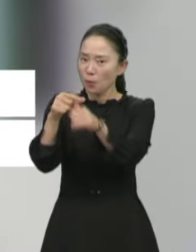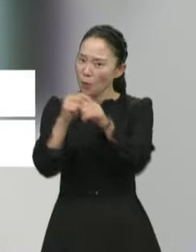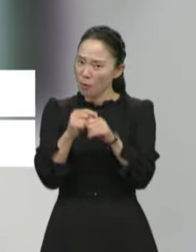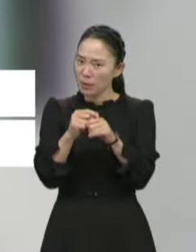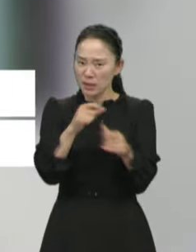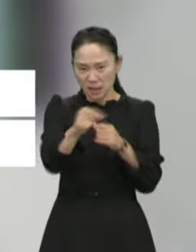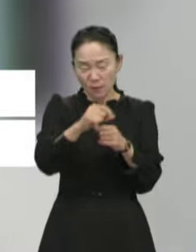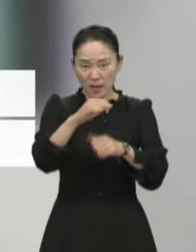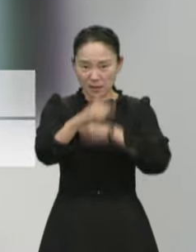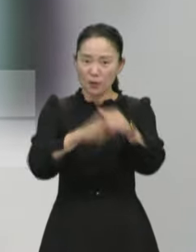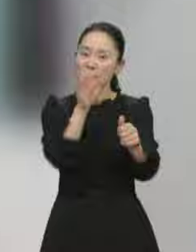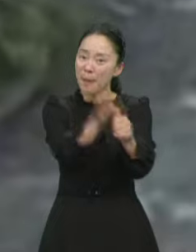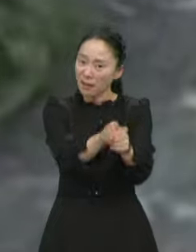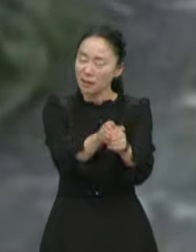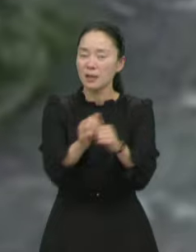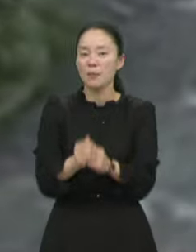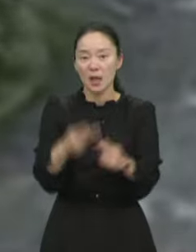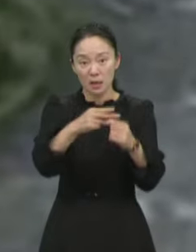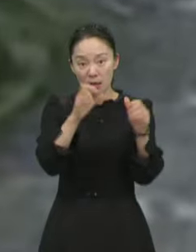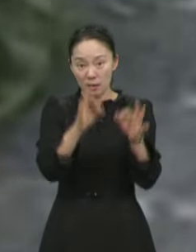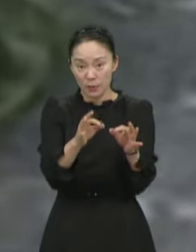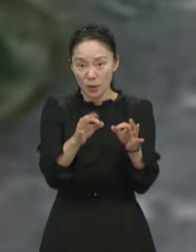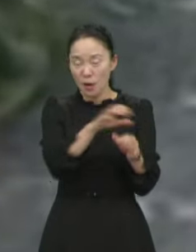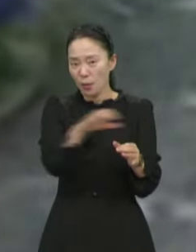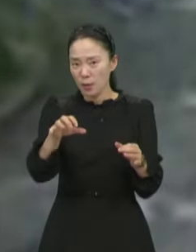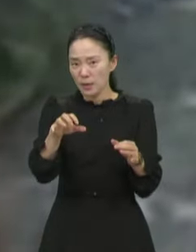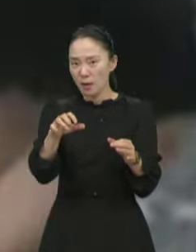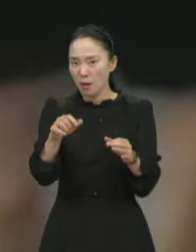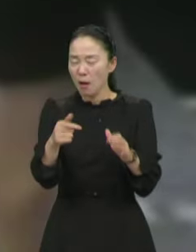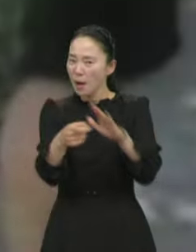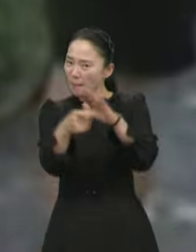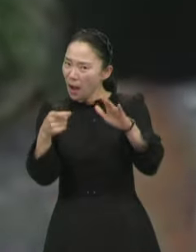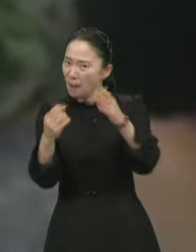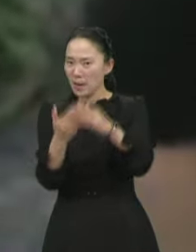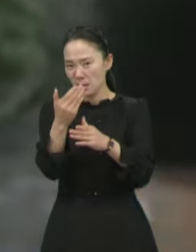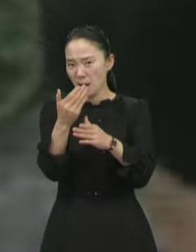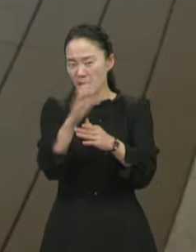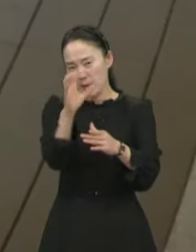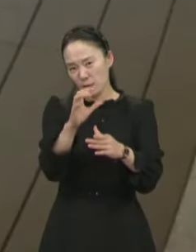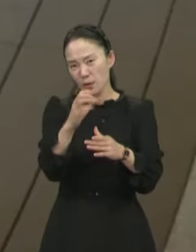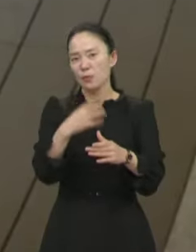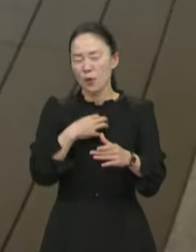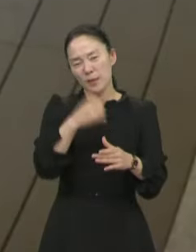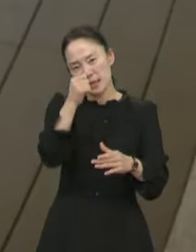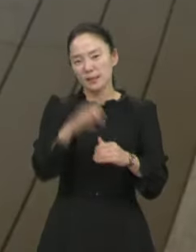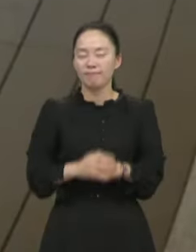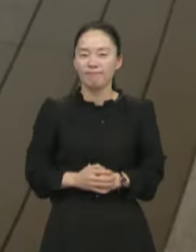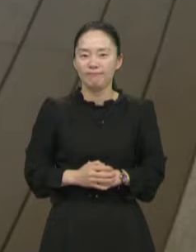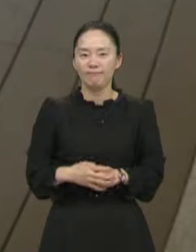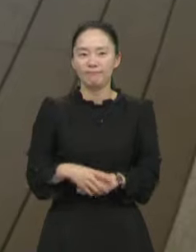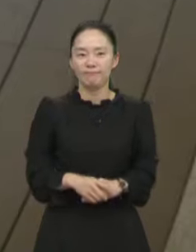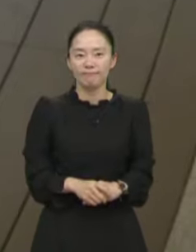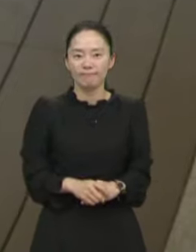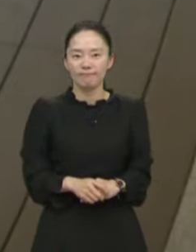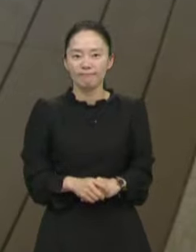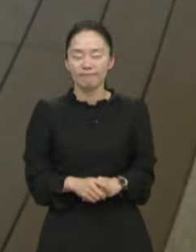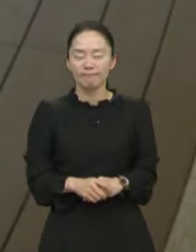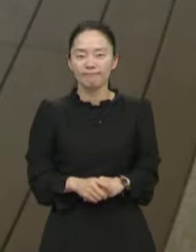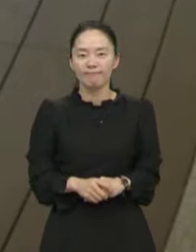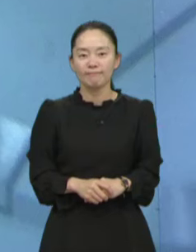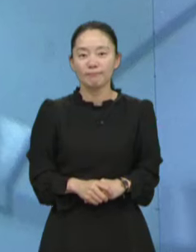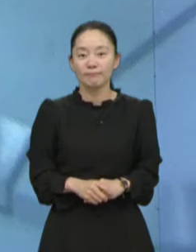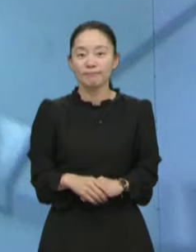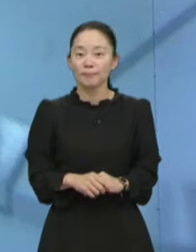있어 제2금융권을 노린 범행이 되풀이될 가능성은 여전히 높습니다. TJB 조형준입니다.